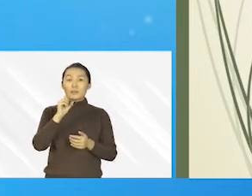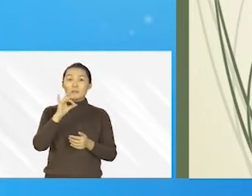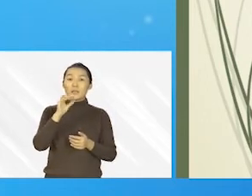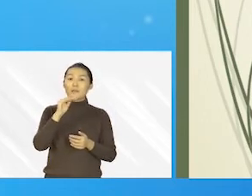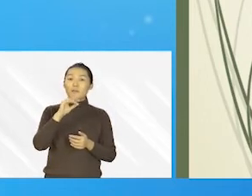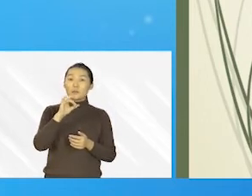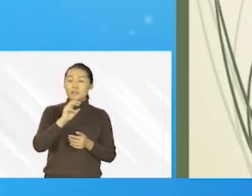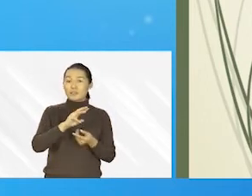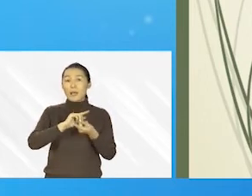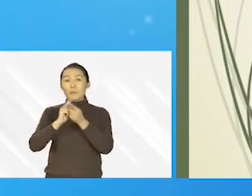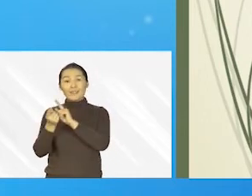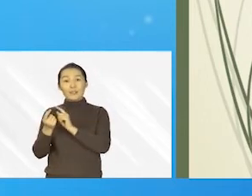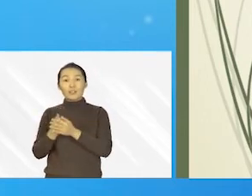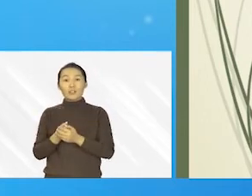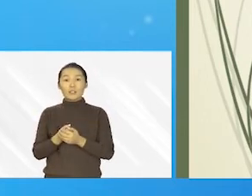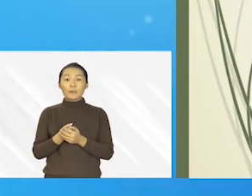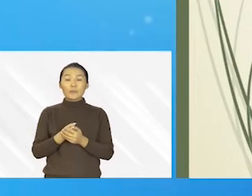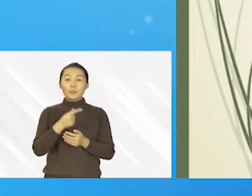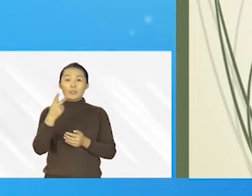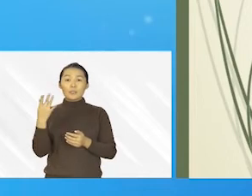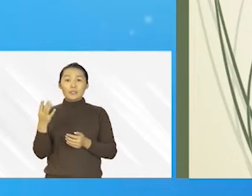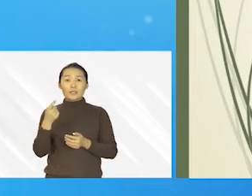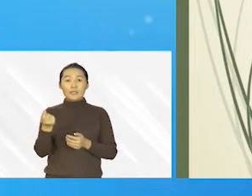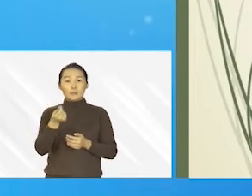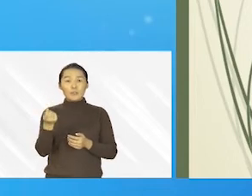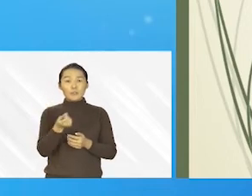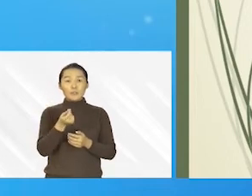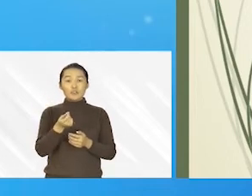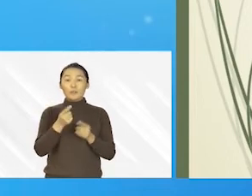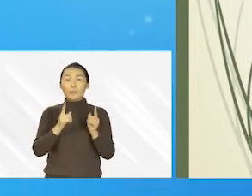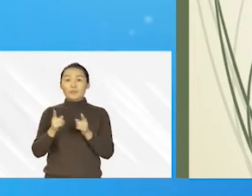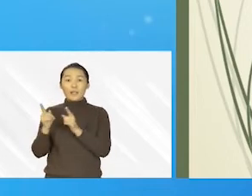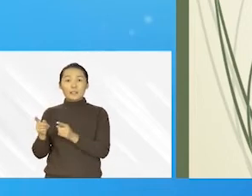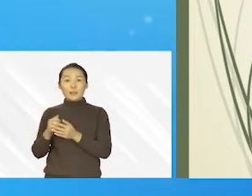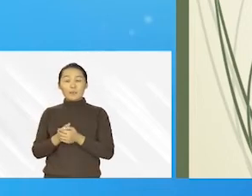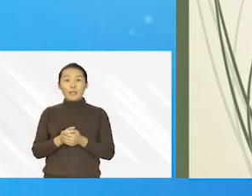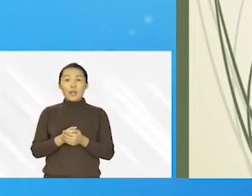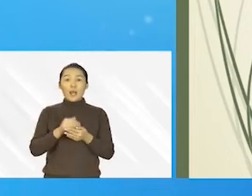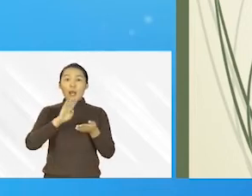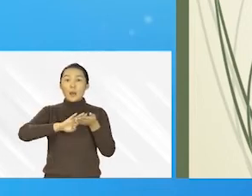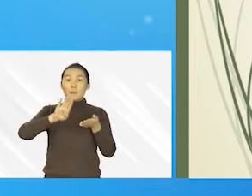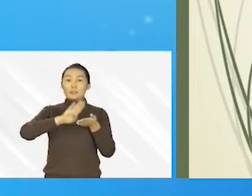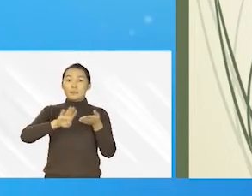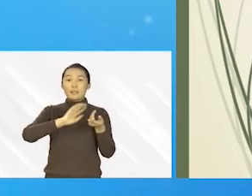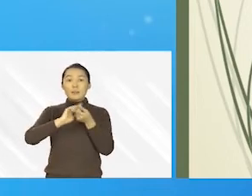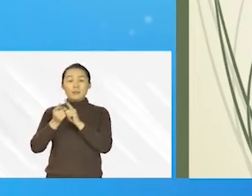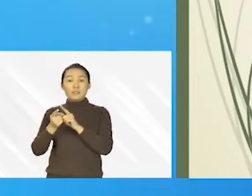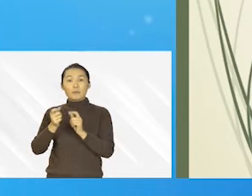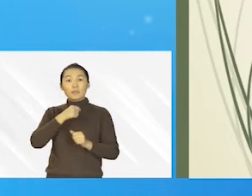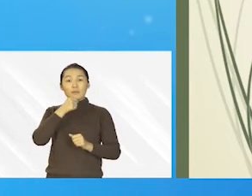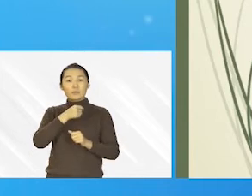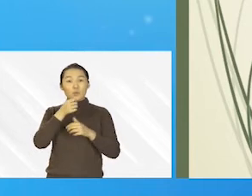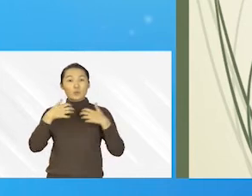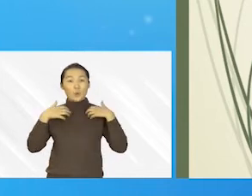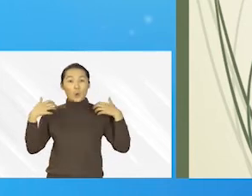– превращение, то есть с несколькими личиночными стадиями постепенного превращения во взрослую